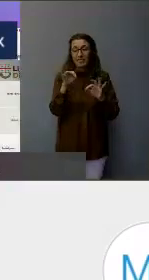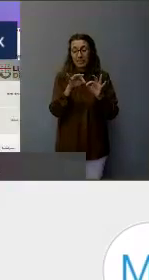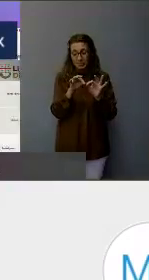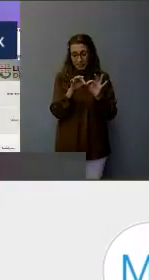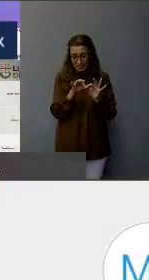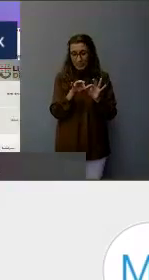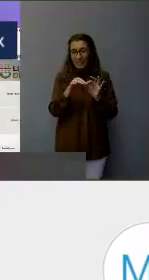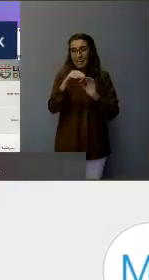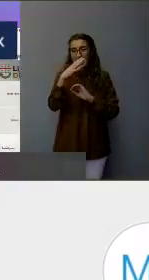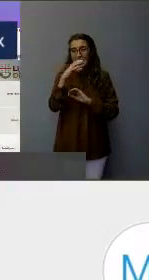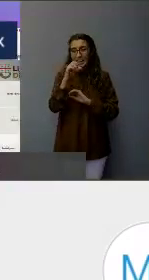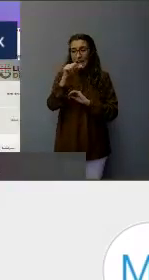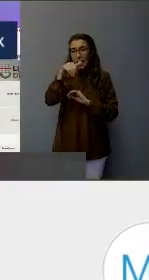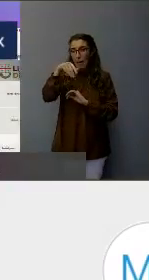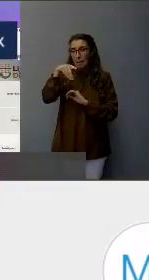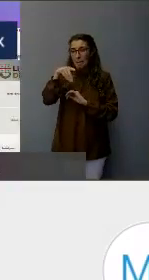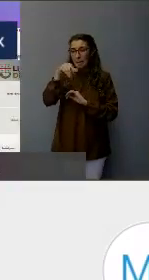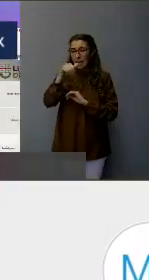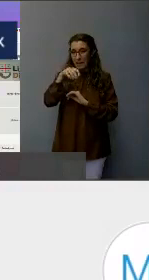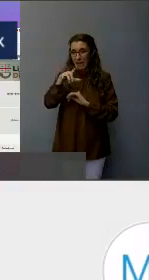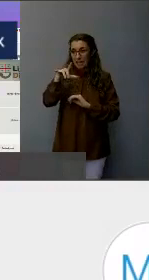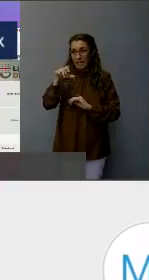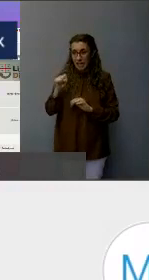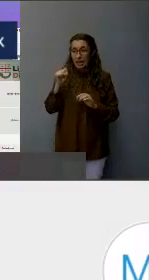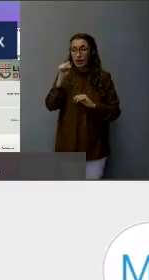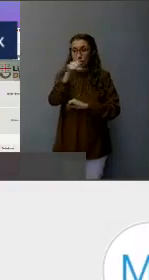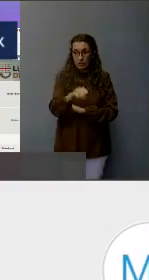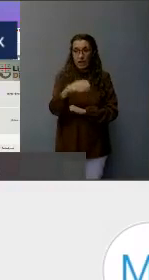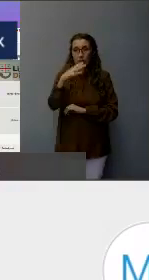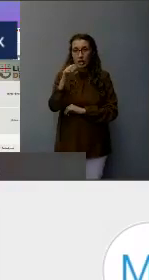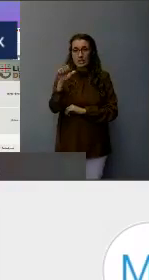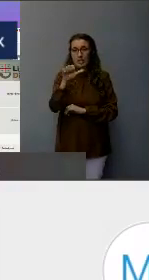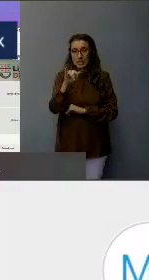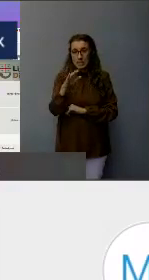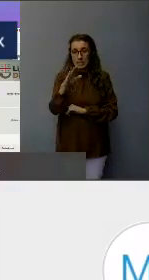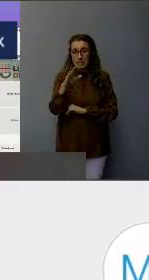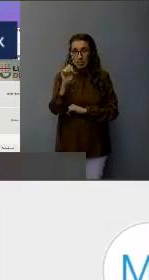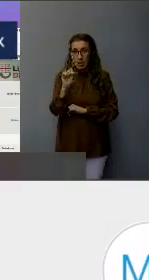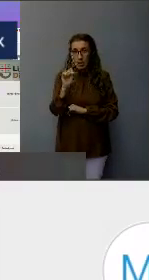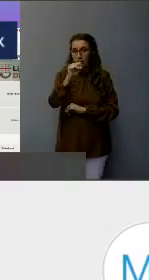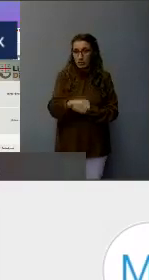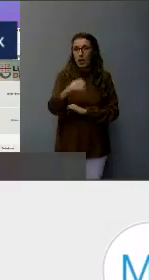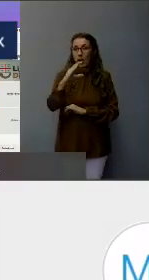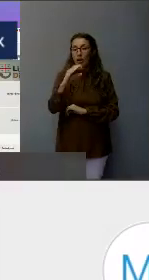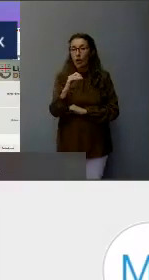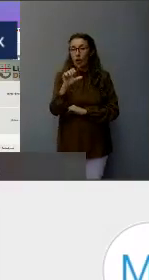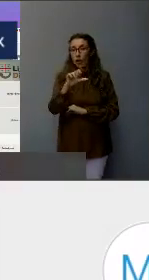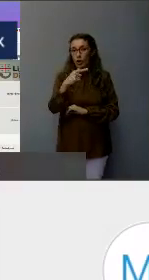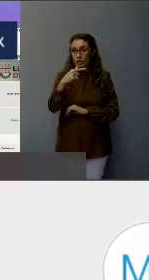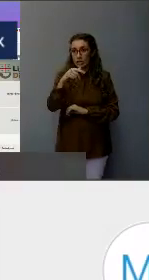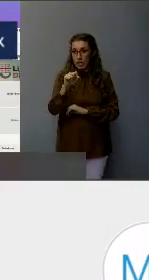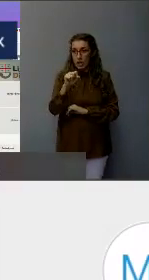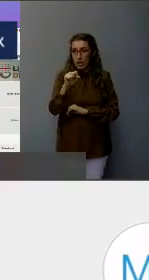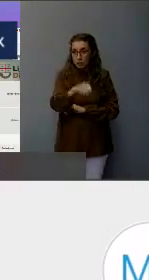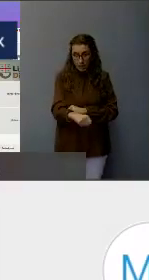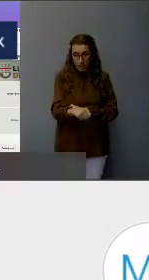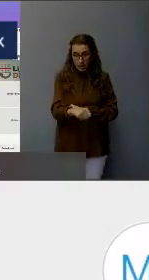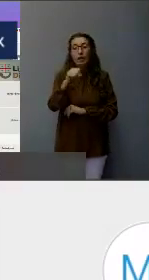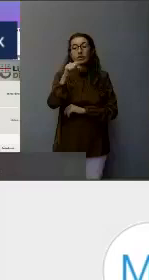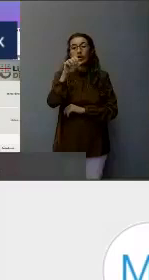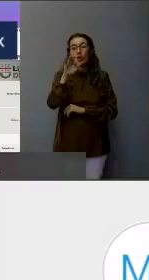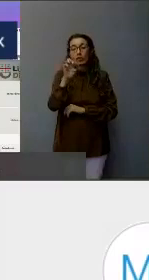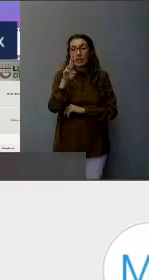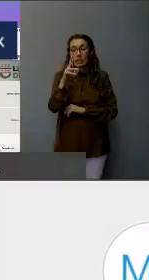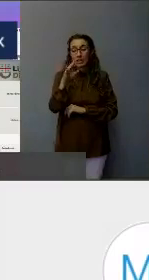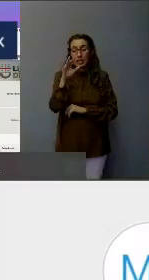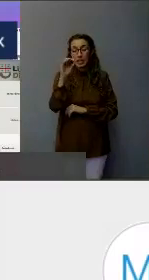consigliere campo contrario signore casse audio consigliere costa al contrario consigliere